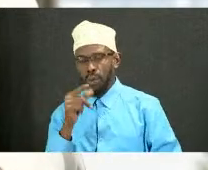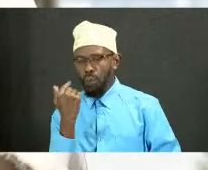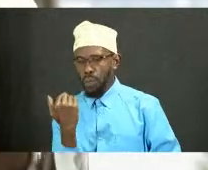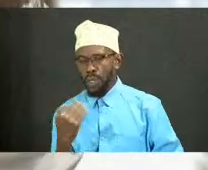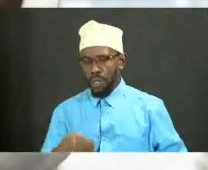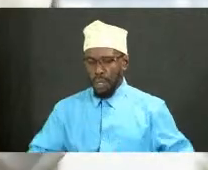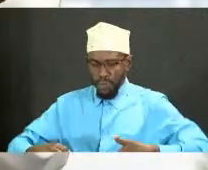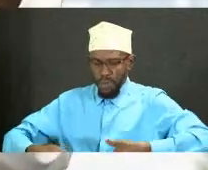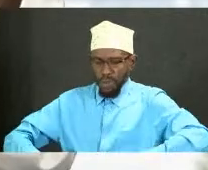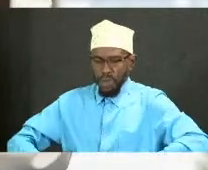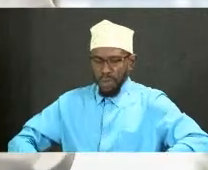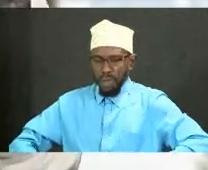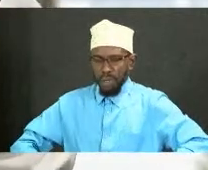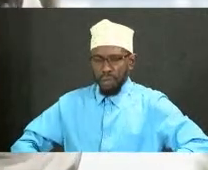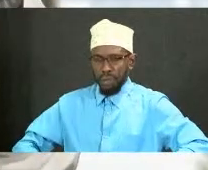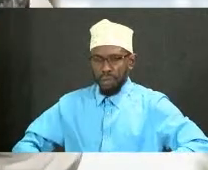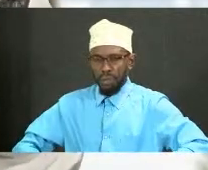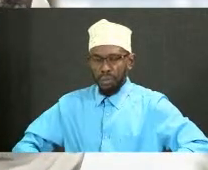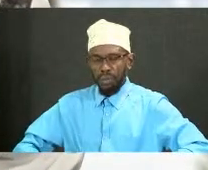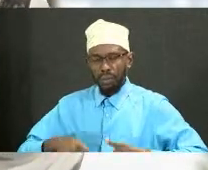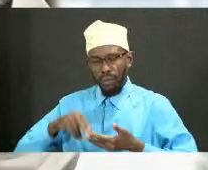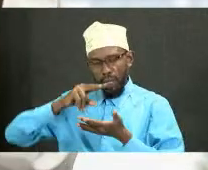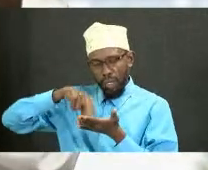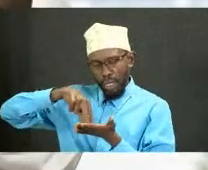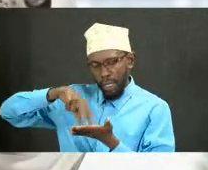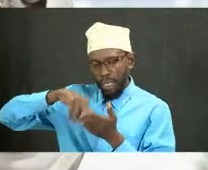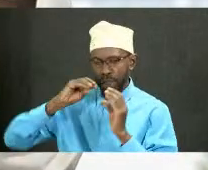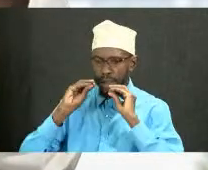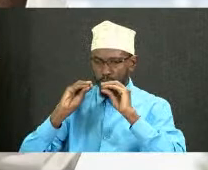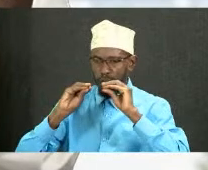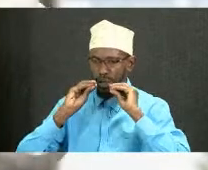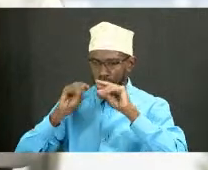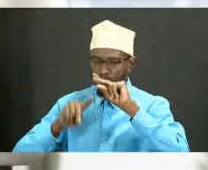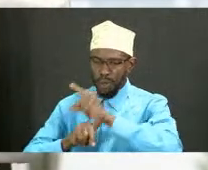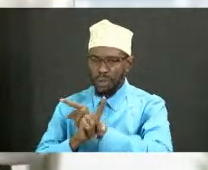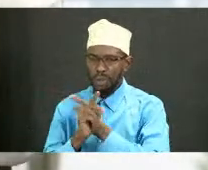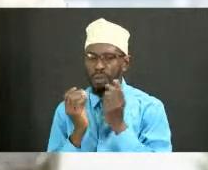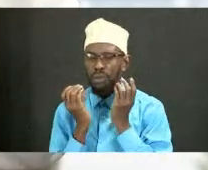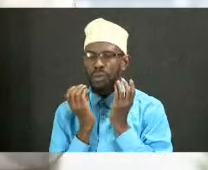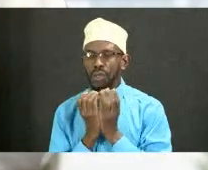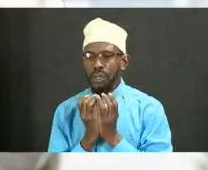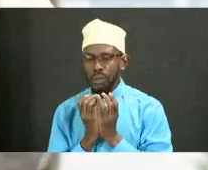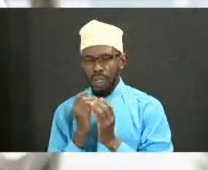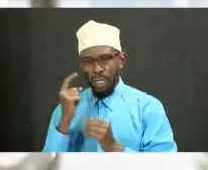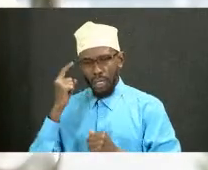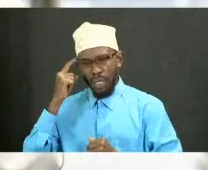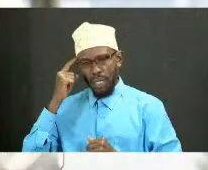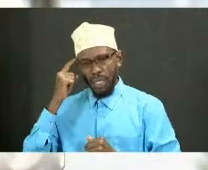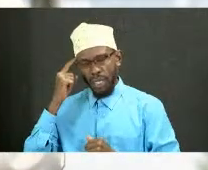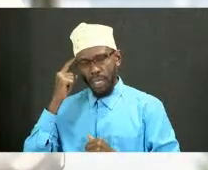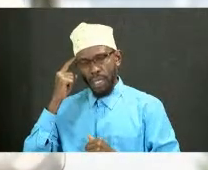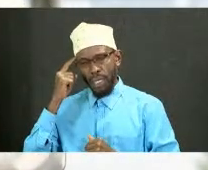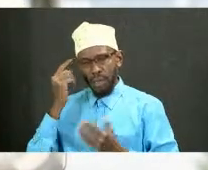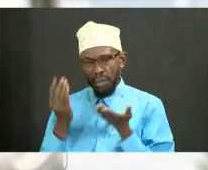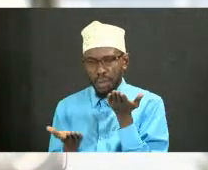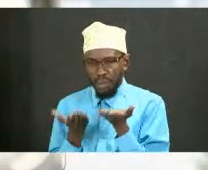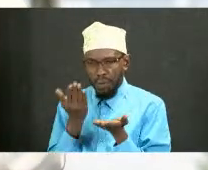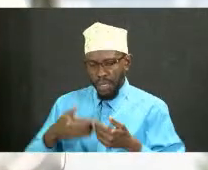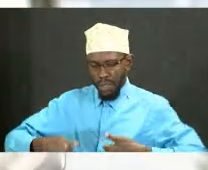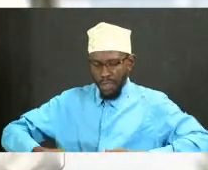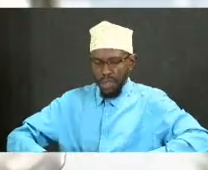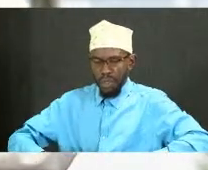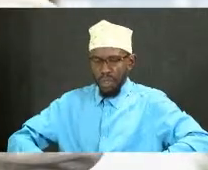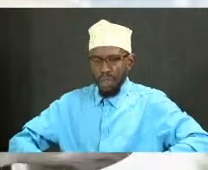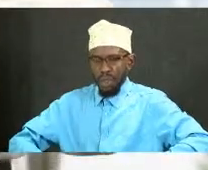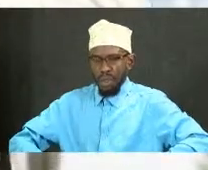kijana mmoja. Katika ukisoma hadithi hii, katika fikra zetu, kile ambacho kinakuja katika fikra zetu ni kuwa pengine